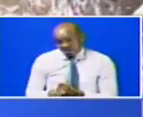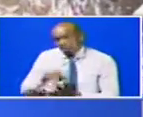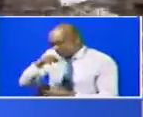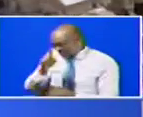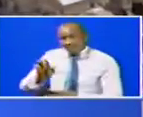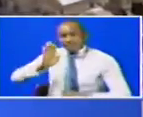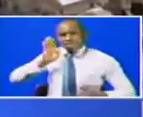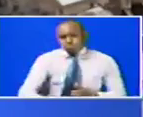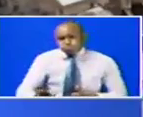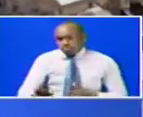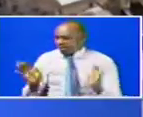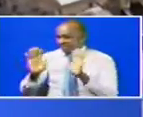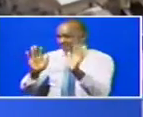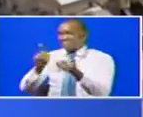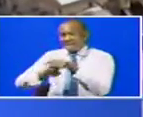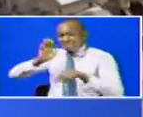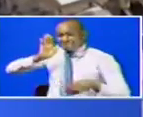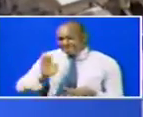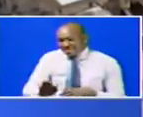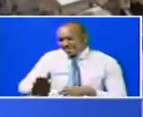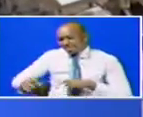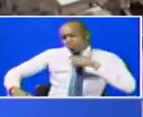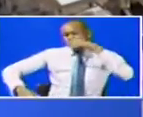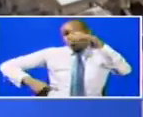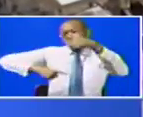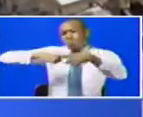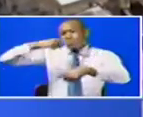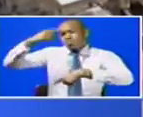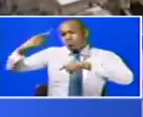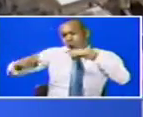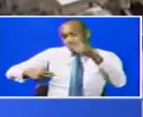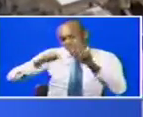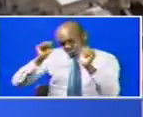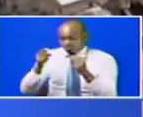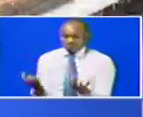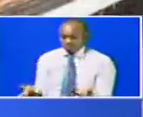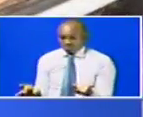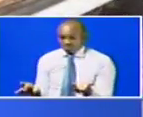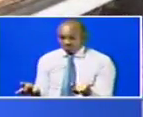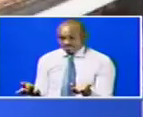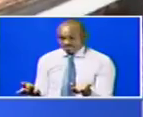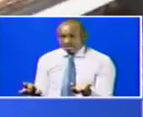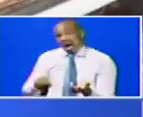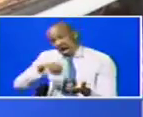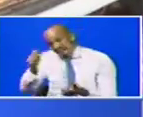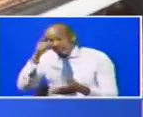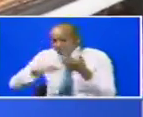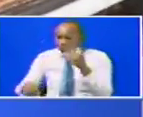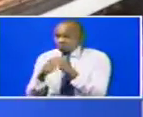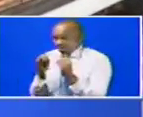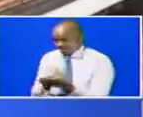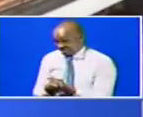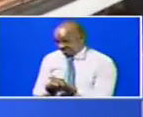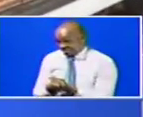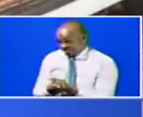breki. Kwa sababu ukikanyaga ile breki, basi hiyo gari hautaweza kuidhibiti kabisa. Alafu kingine nikiongezea kidogo